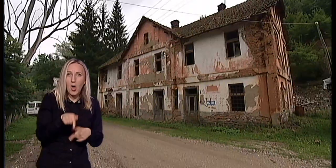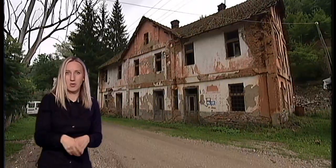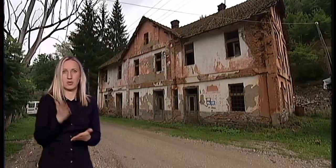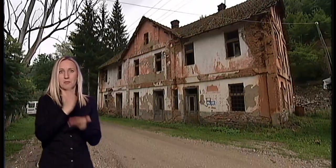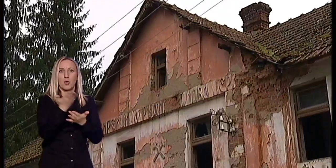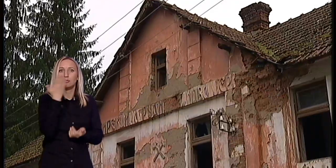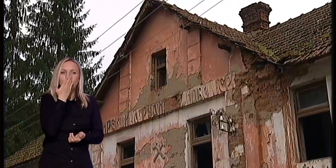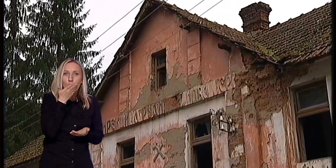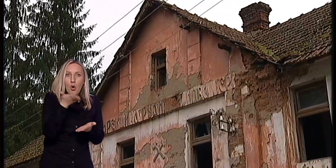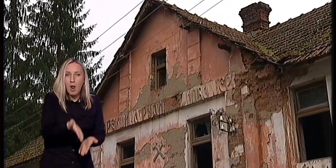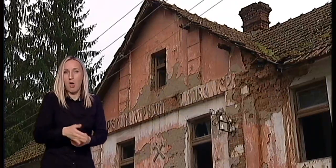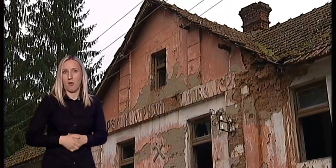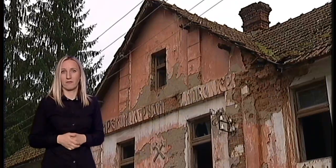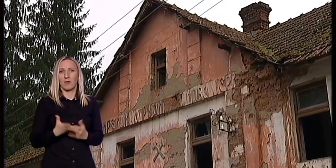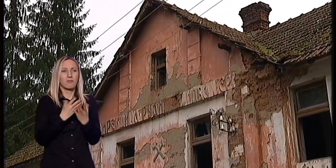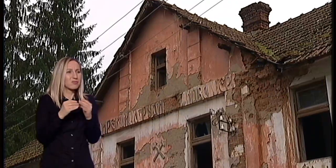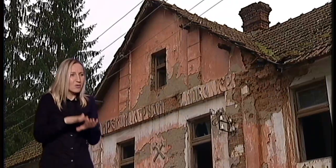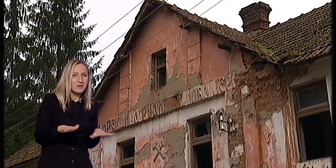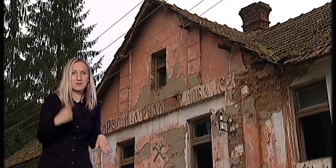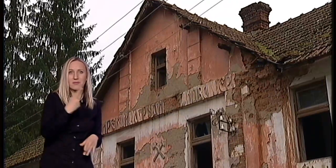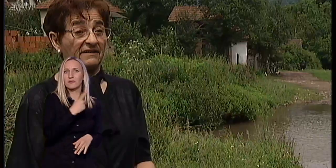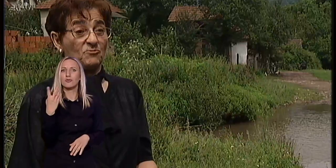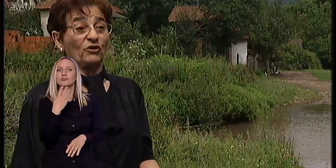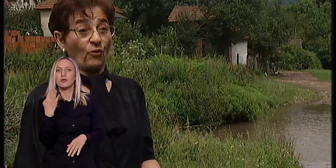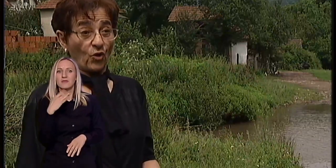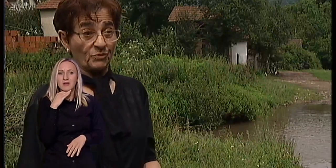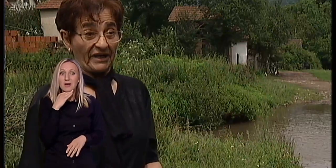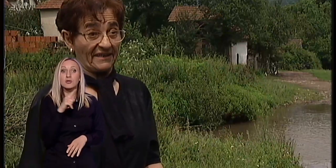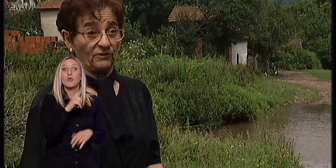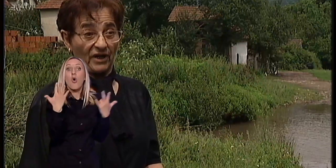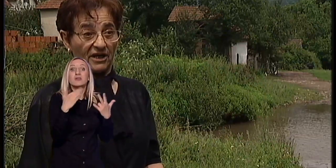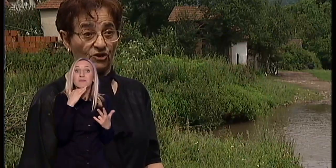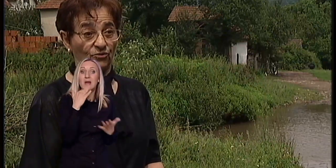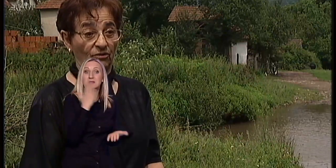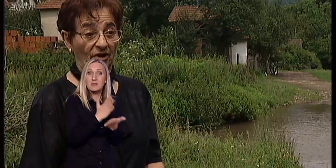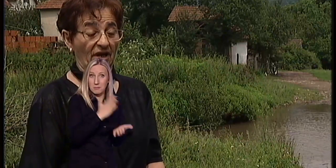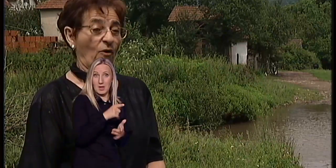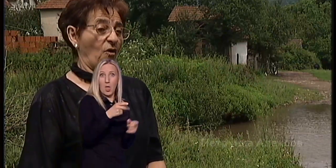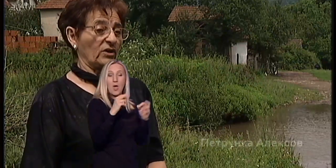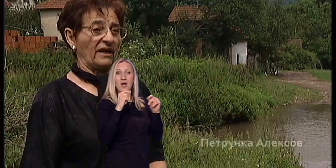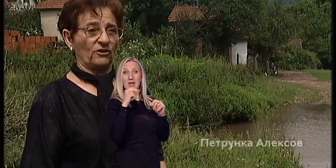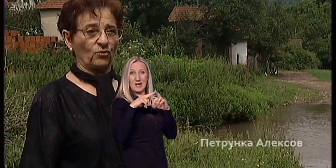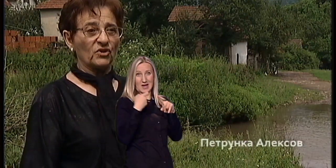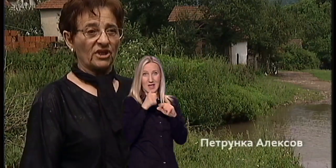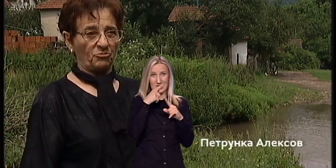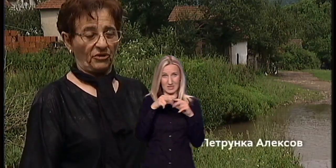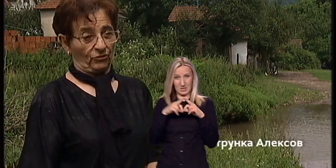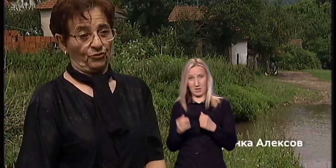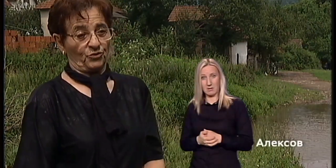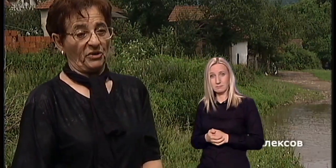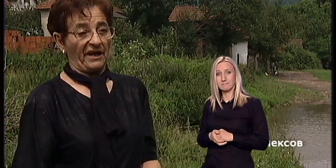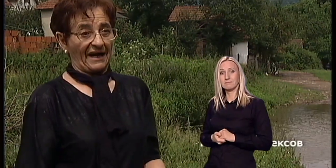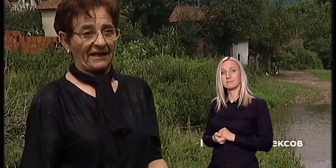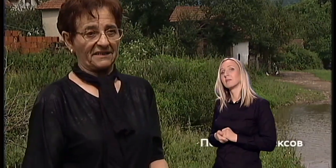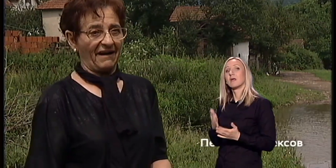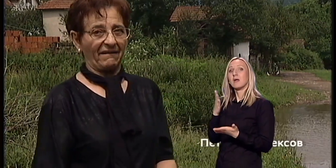ovde išla. Puno dece od prvi do četvrti razred, nekad je bilo i do osmi razred u Rakitu. Onda rudnik je bio, tu